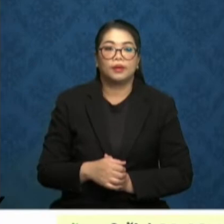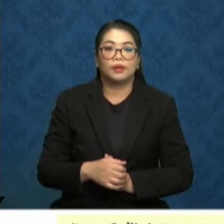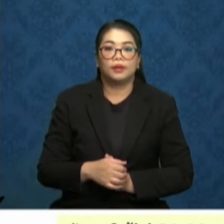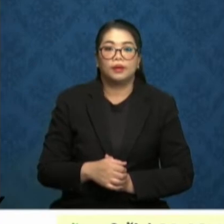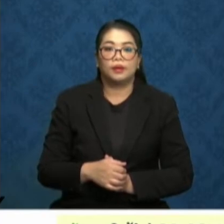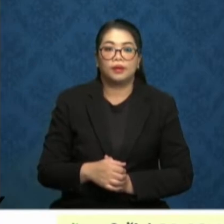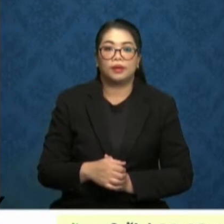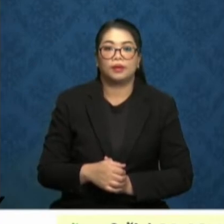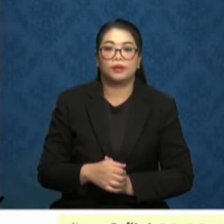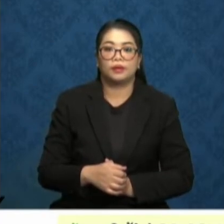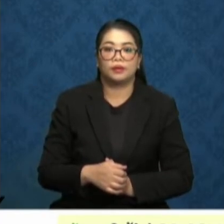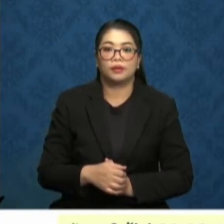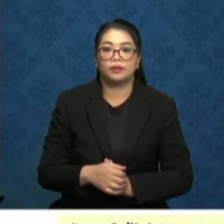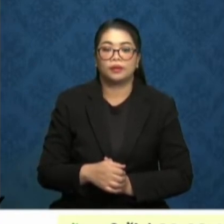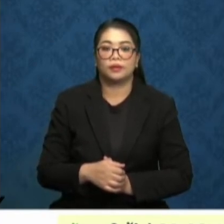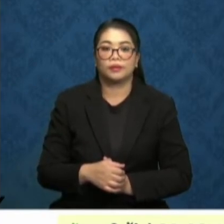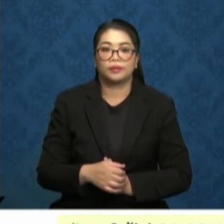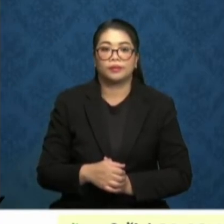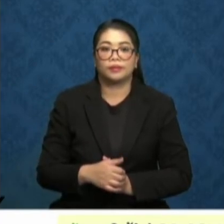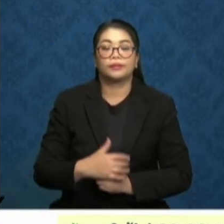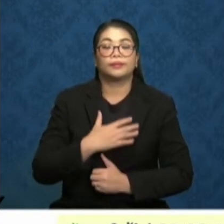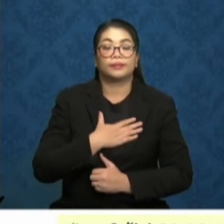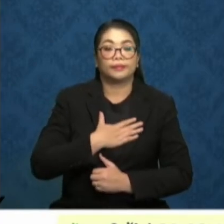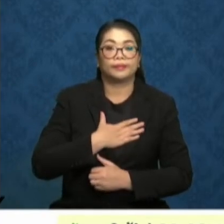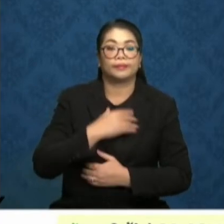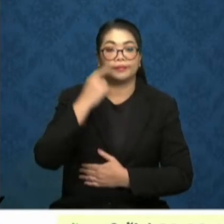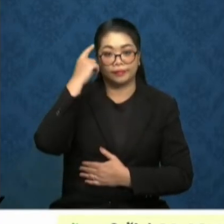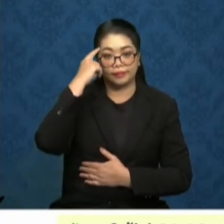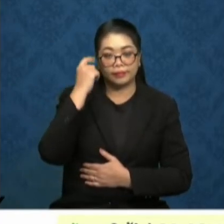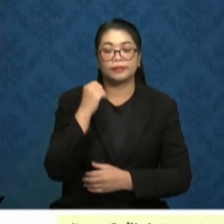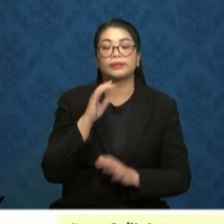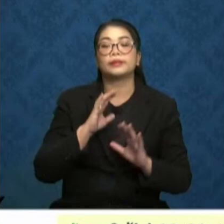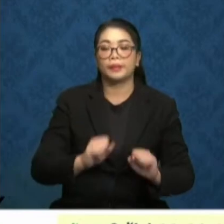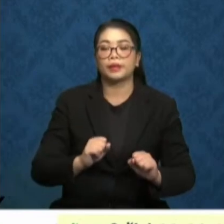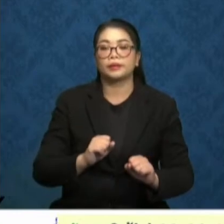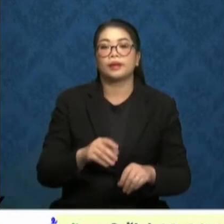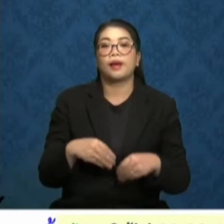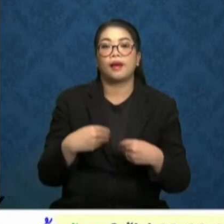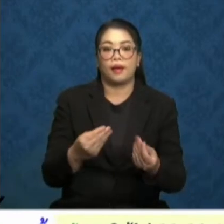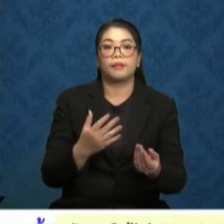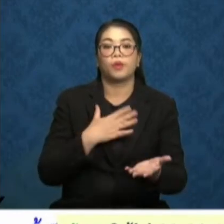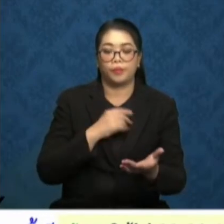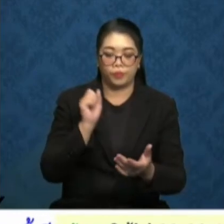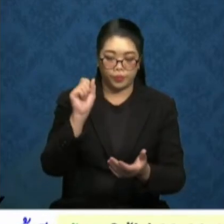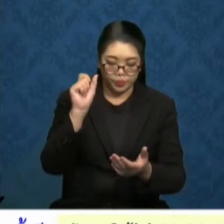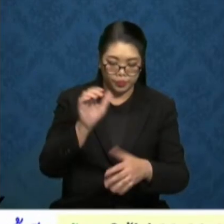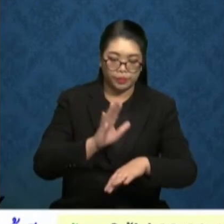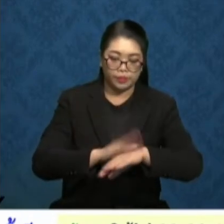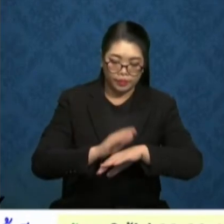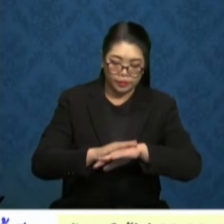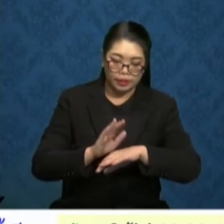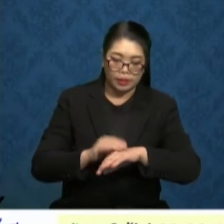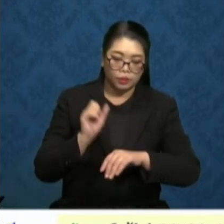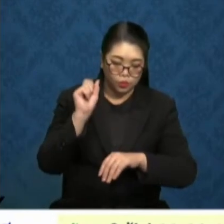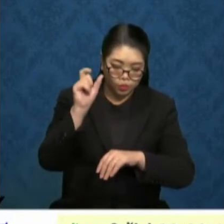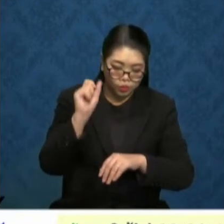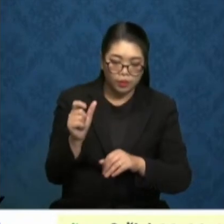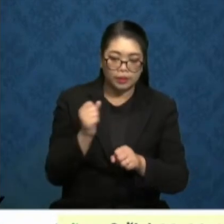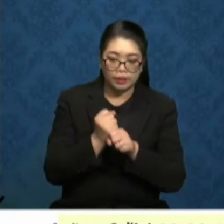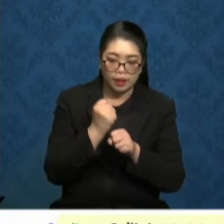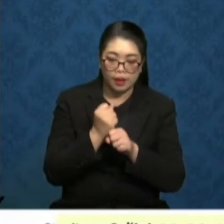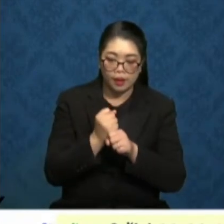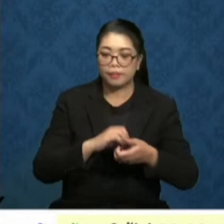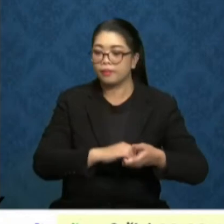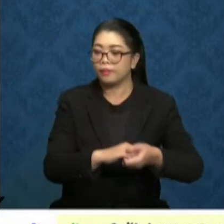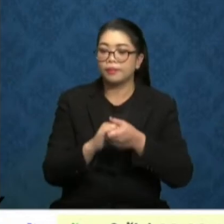ผมคิว่านะครับวาผมสามารถที่จะให้คำมากัท่ไดวาผมจะเล่งรัติในส่วนของการทำ